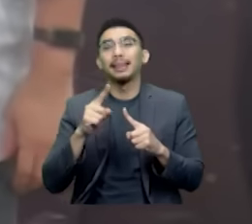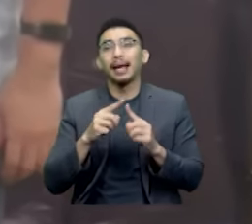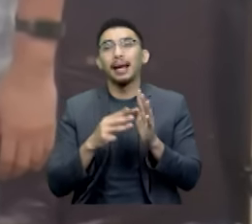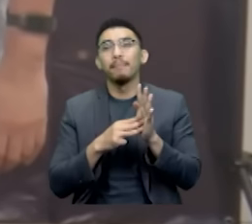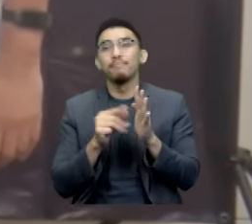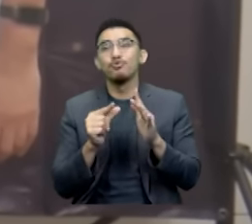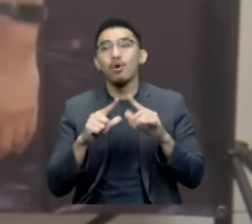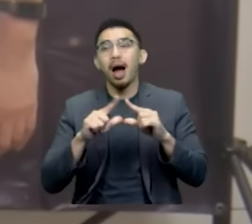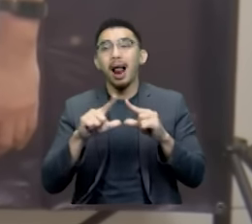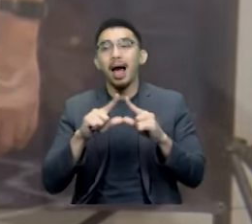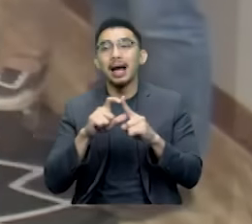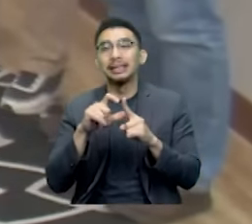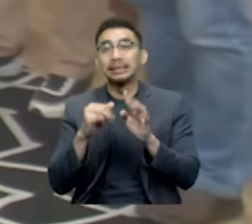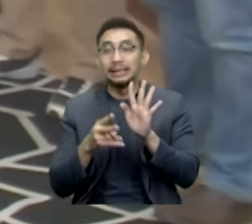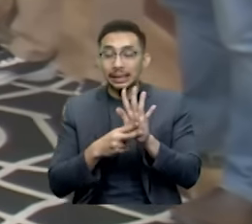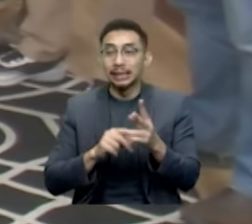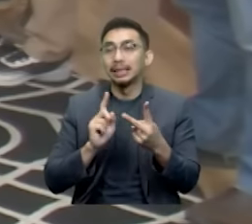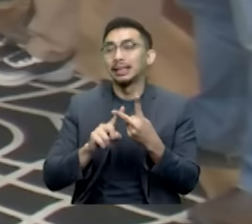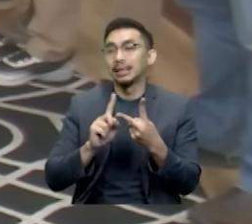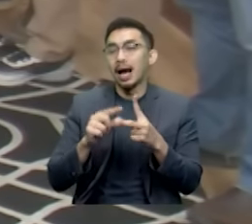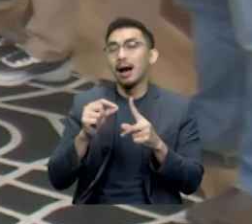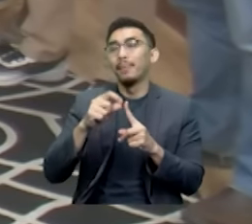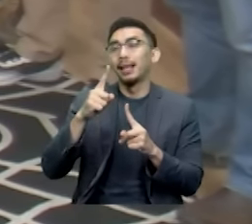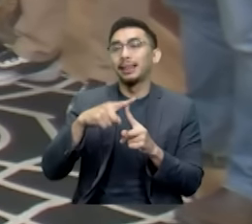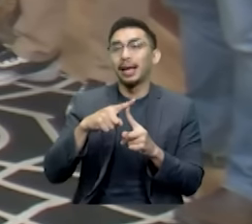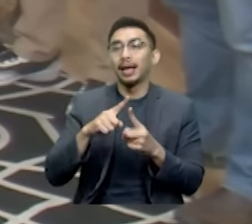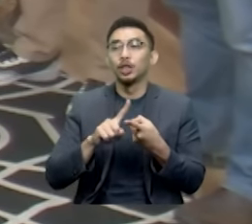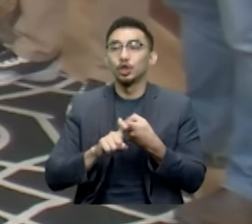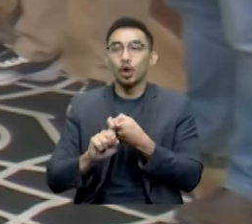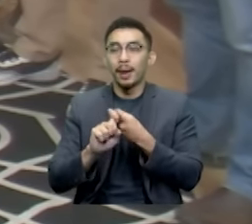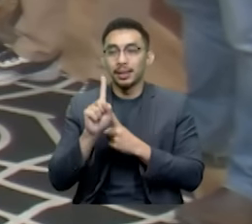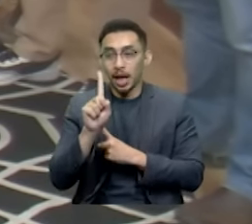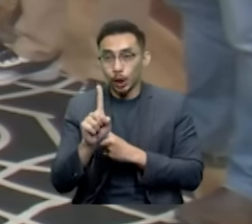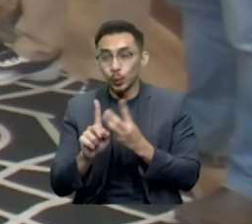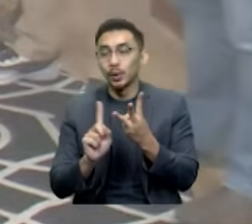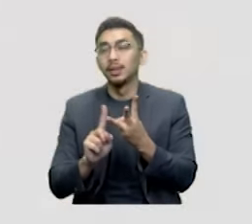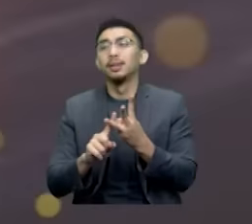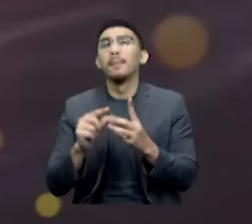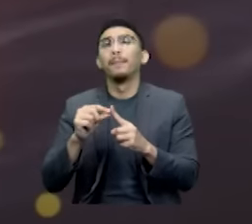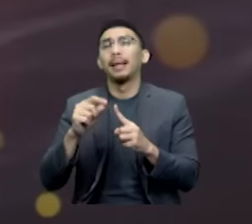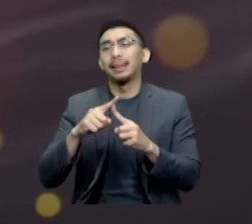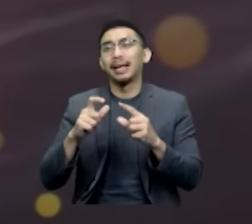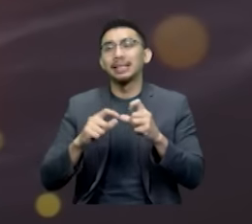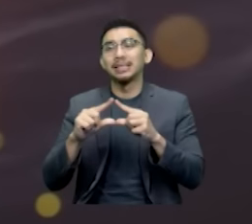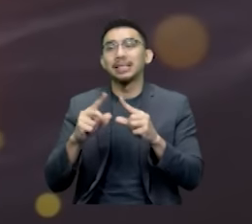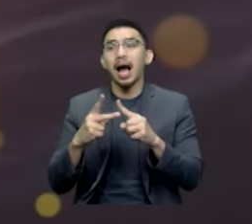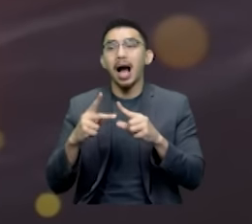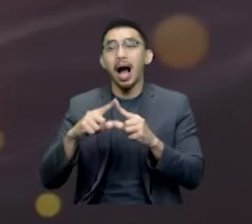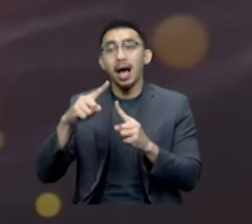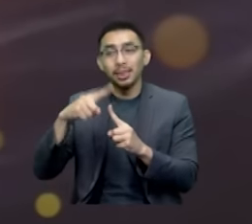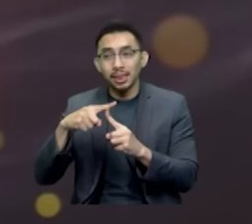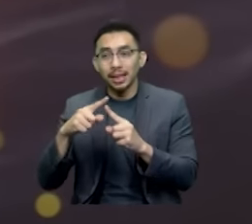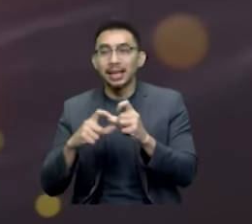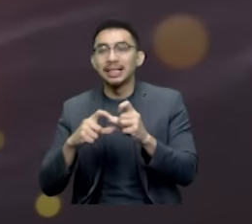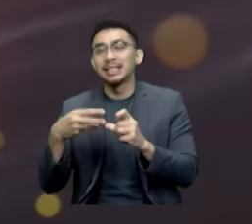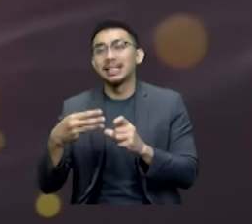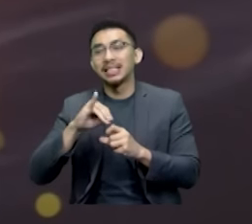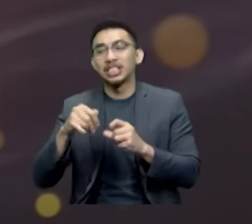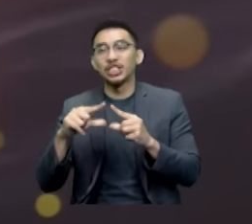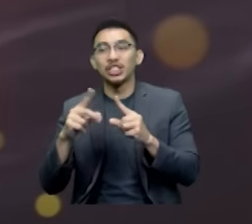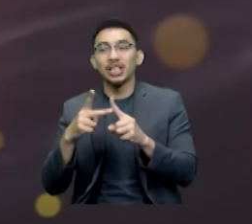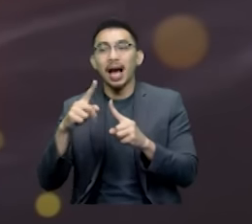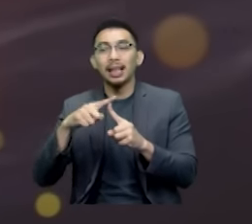Indonesia, PT Sobat Satu Palem, dan PT Sahat Budi Sejahtera. Di 2024 ini meningkatkan